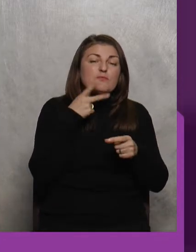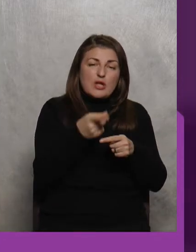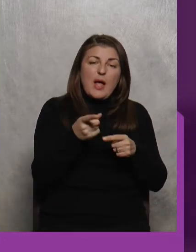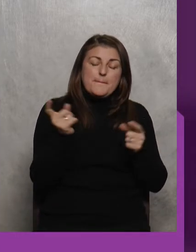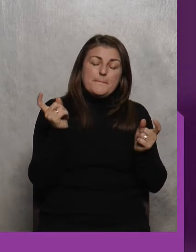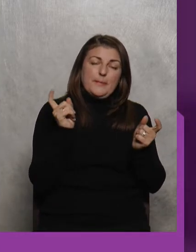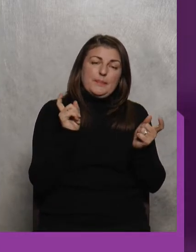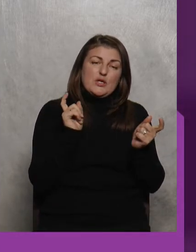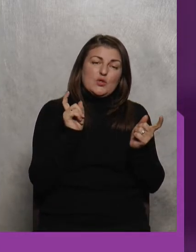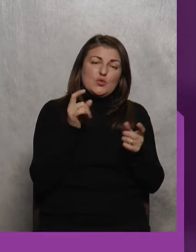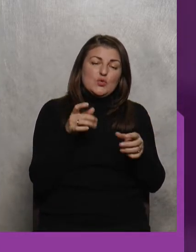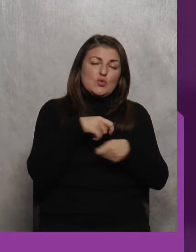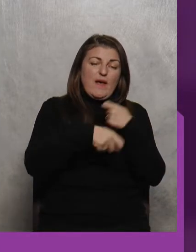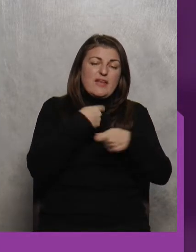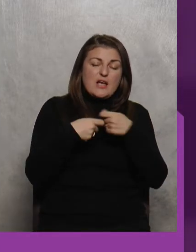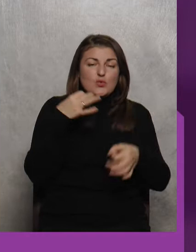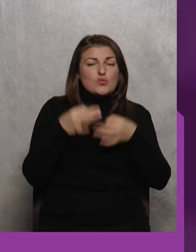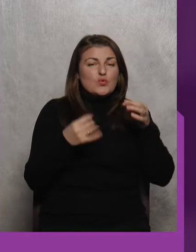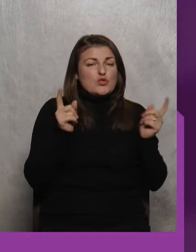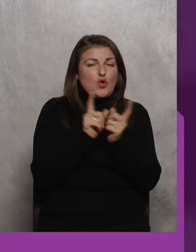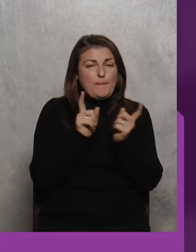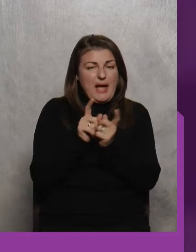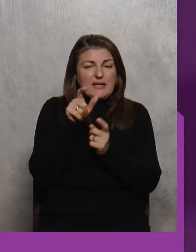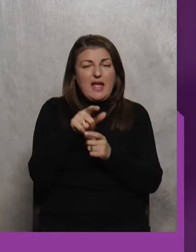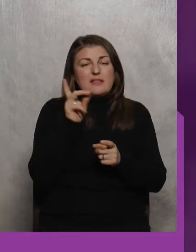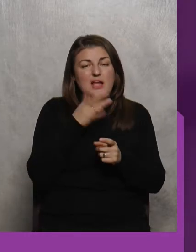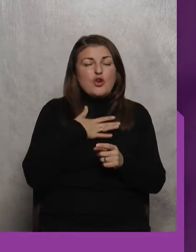суперників. Я думаю, наш Олександр також буде